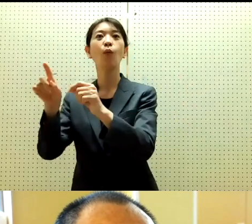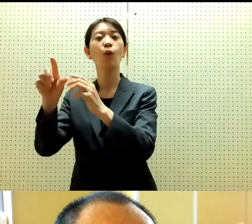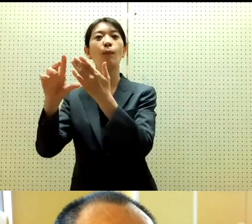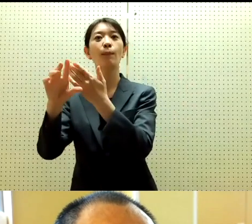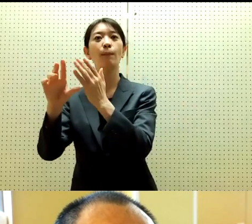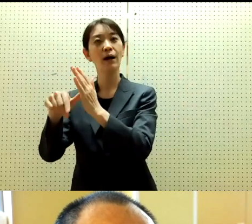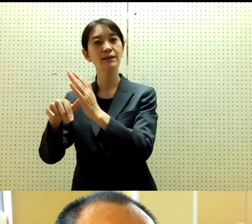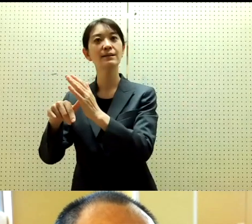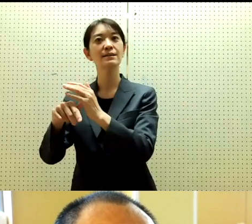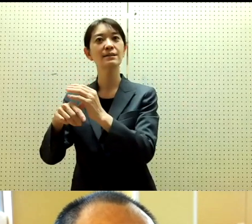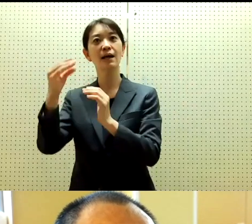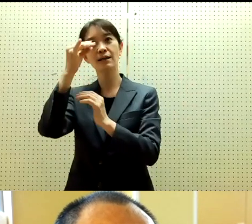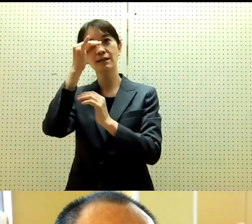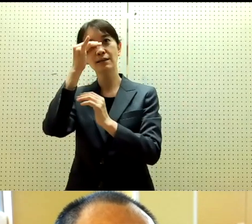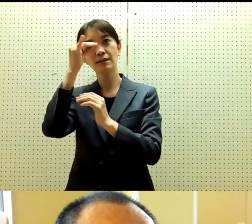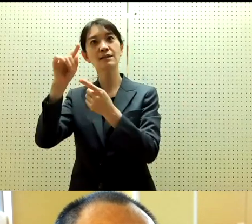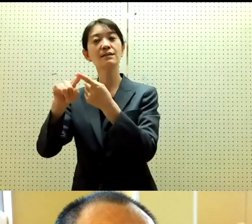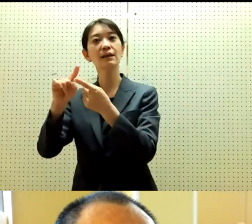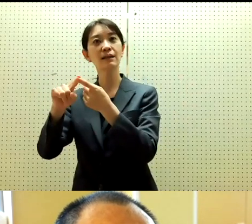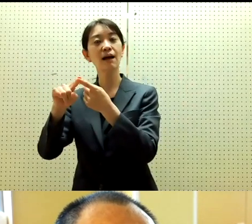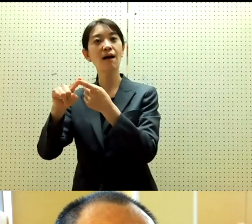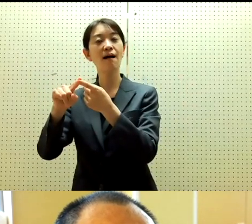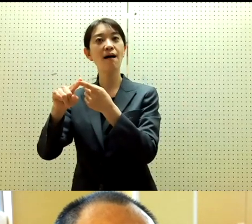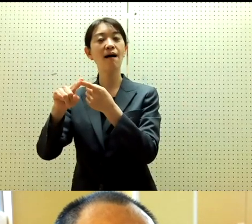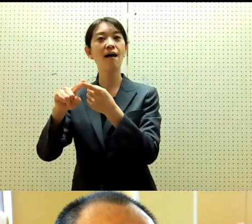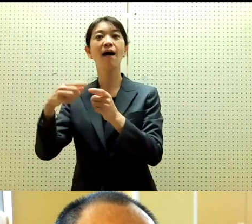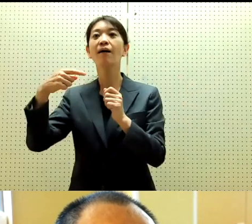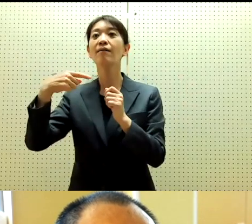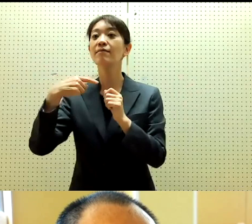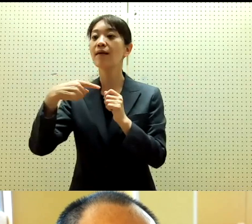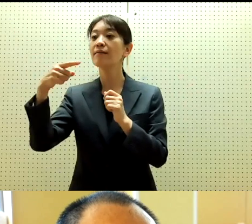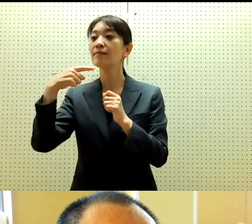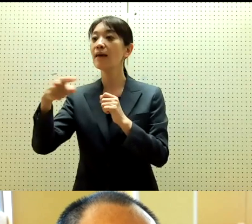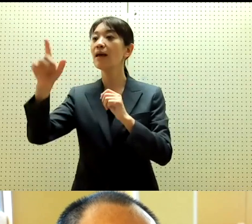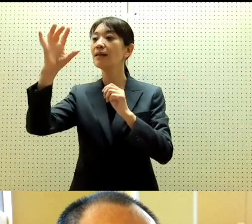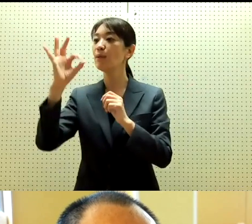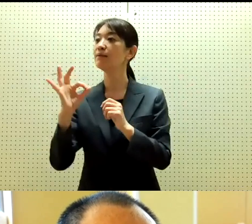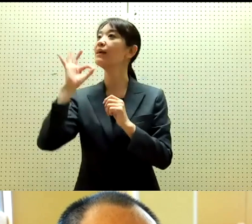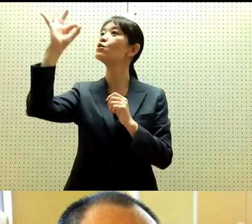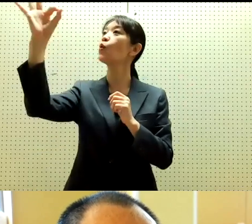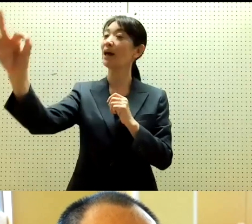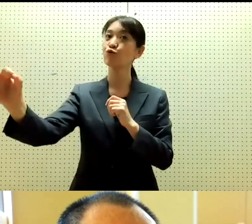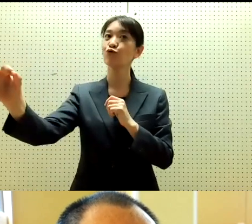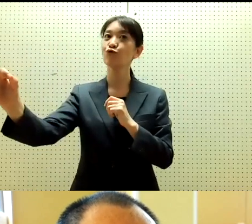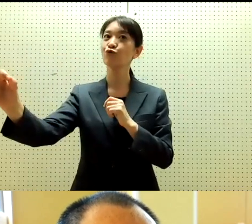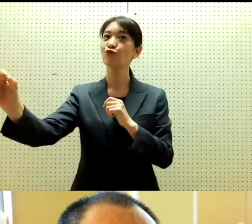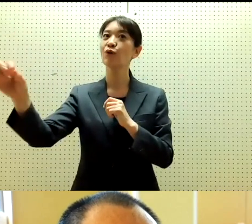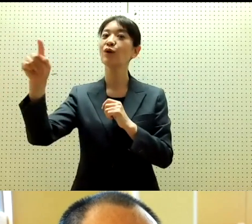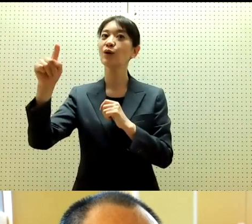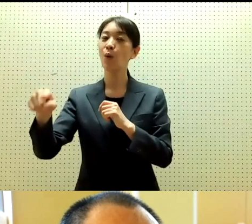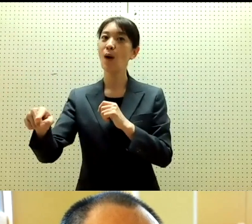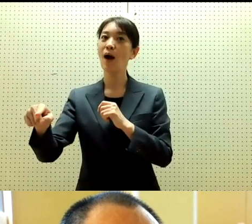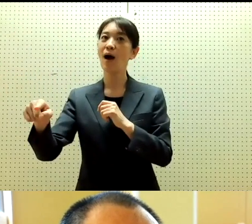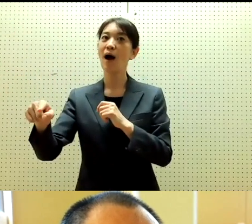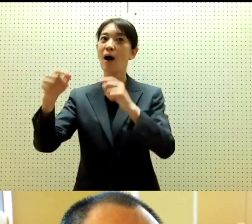な通信ですよね、先生にメッセージを出すっていうすごくプライベートな通信から、今度は